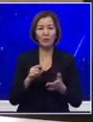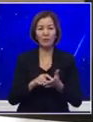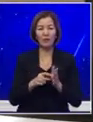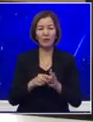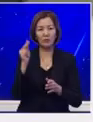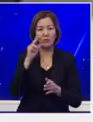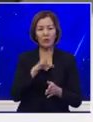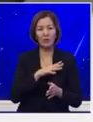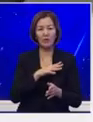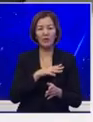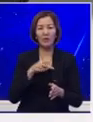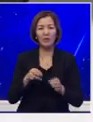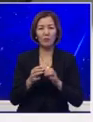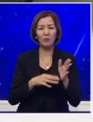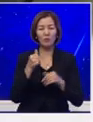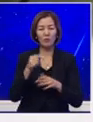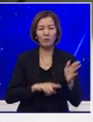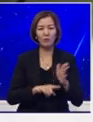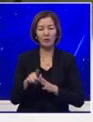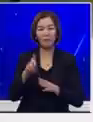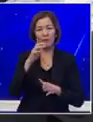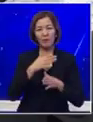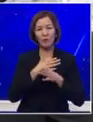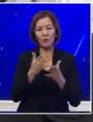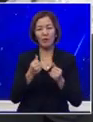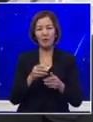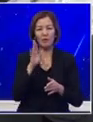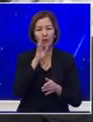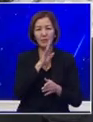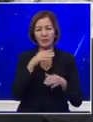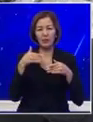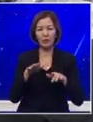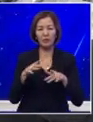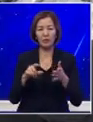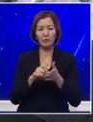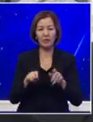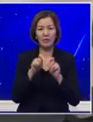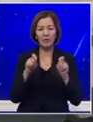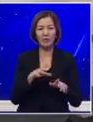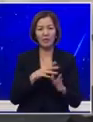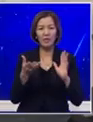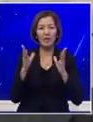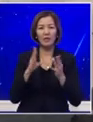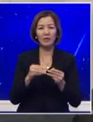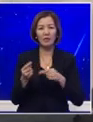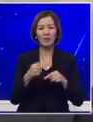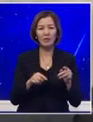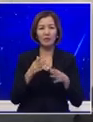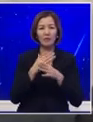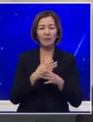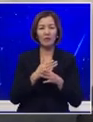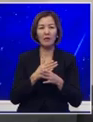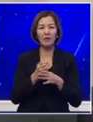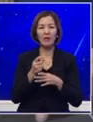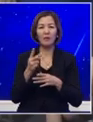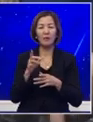алған. 2019 жылы мемлекеттен субсидия алып, анасы екеуі тігін шеберханасын ашады. Нәтижесінде өз кәсіп арқылы аудандағы